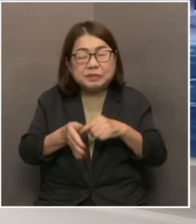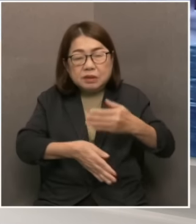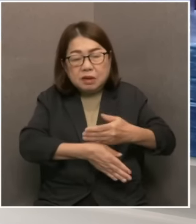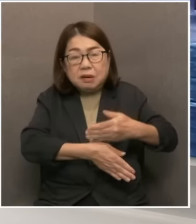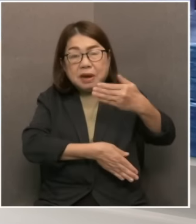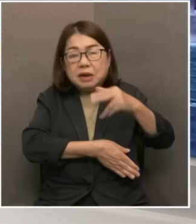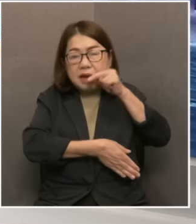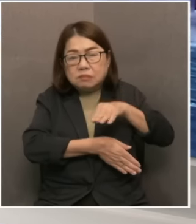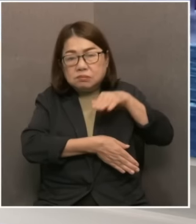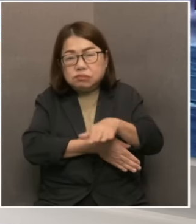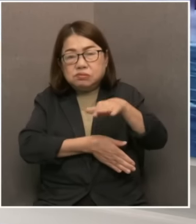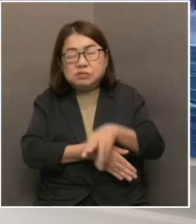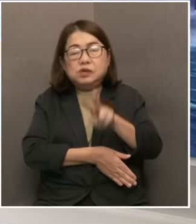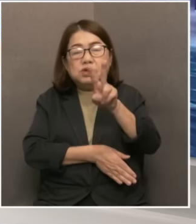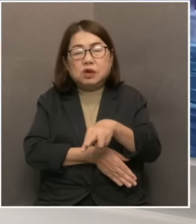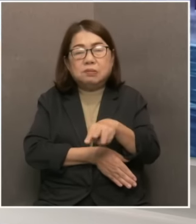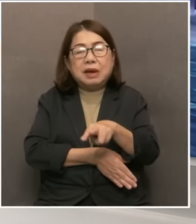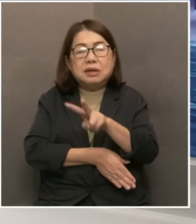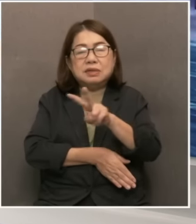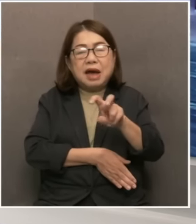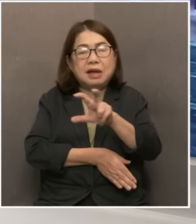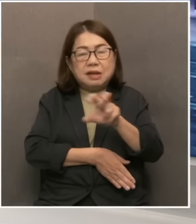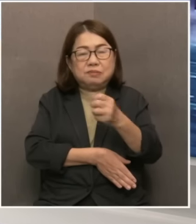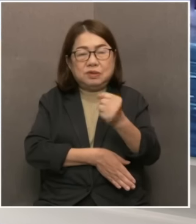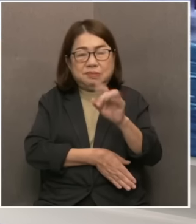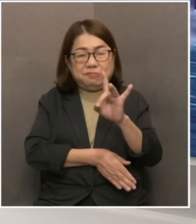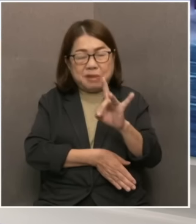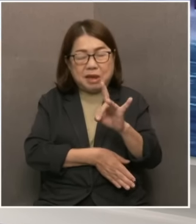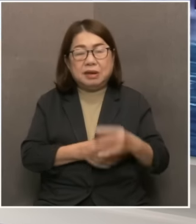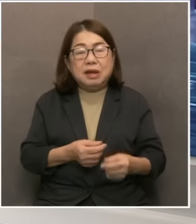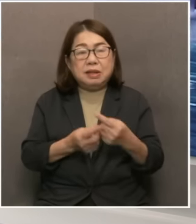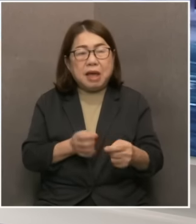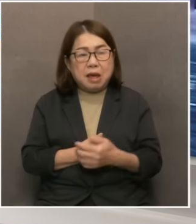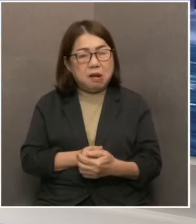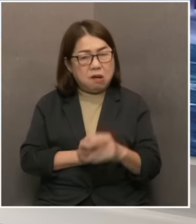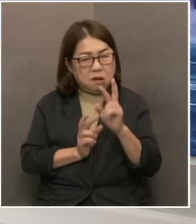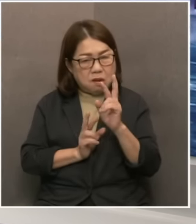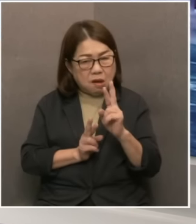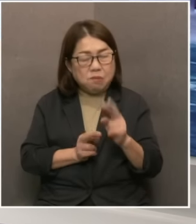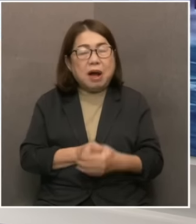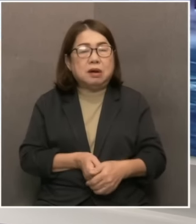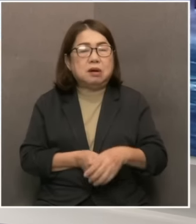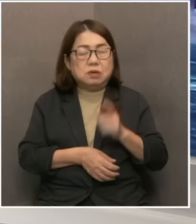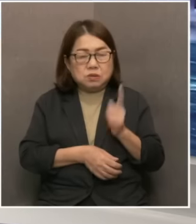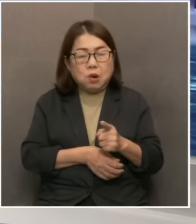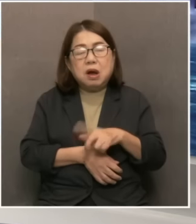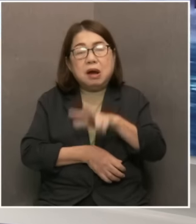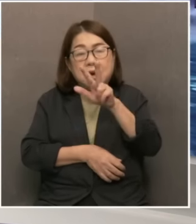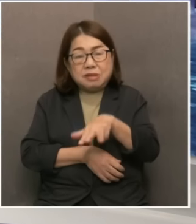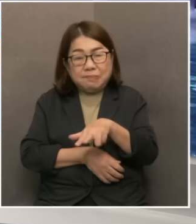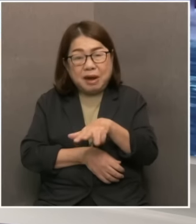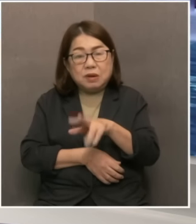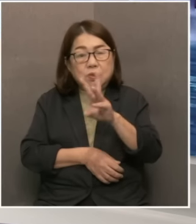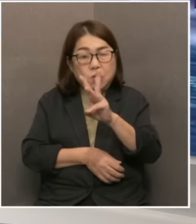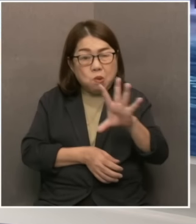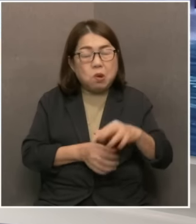2,3 118ลูกบาทเมตรต่อวินาทีนะคะระดับน้ำเสี่ยงคือที่ระดับ 3,600ลูกบาทเมตต่อวินาที